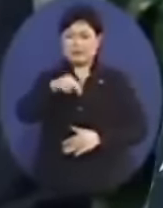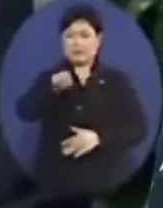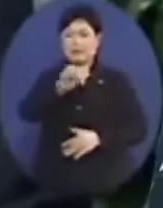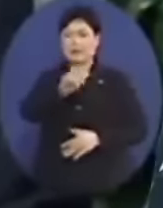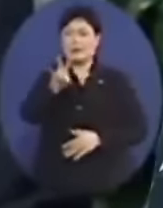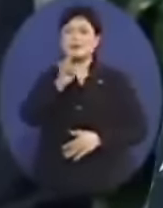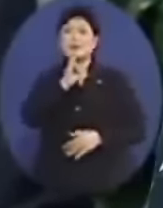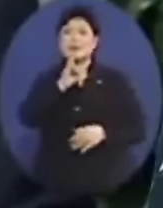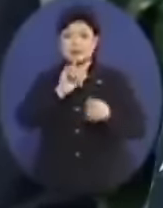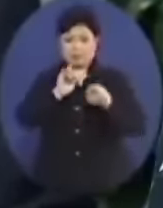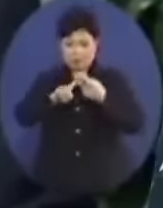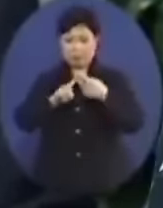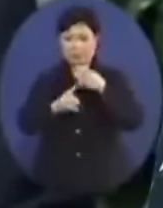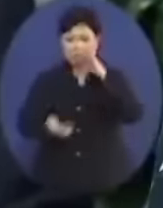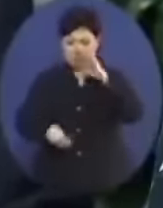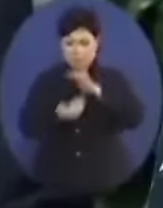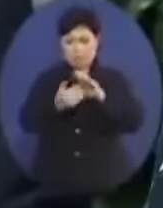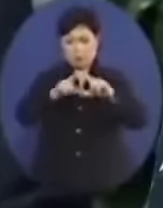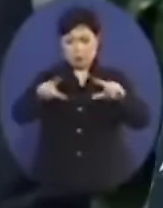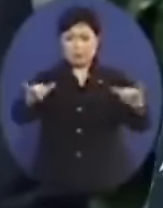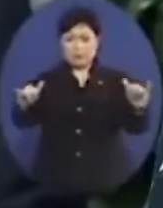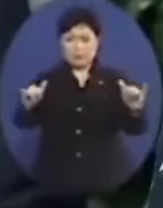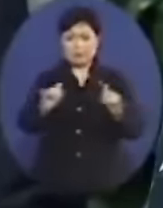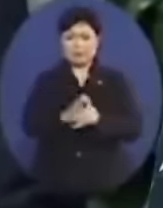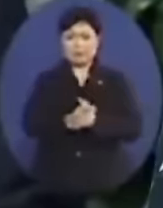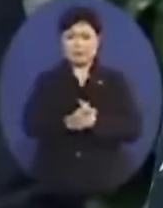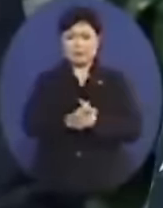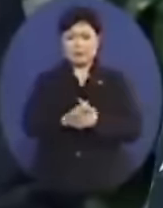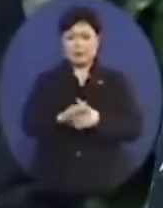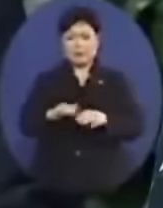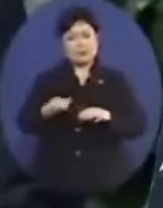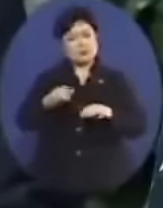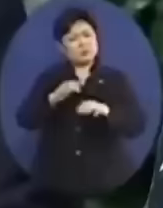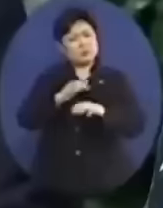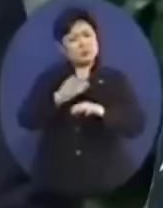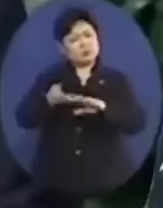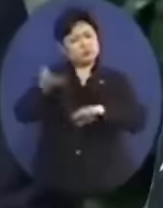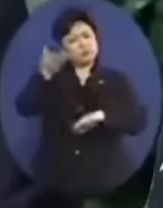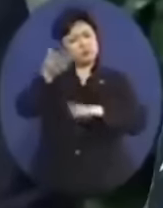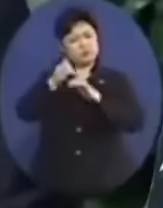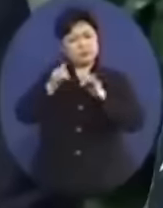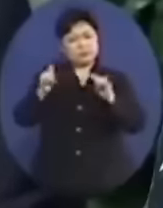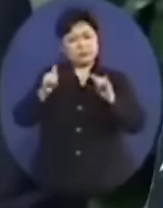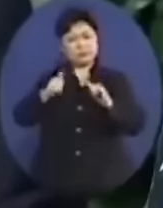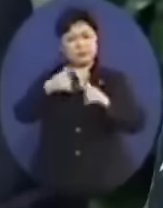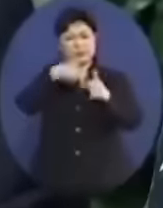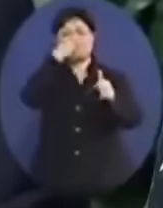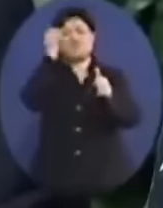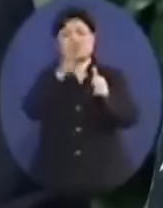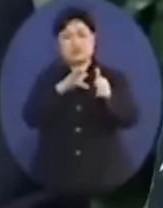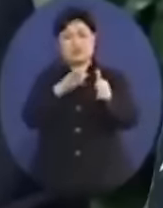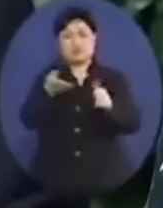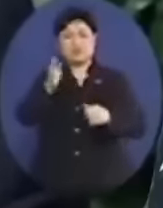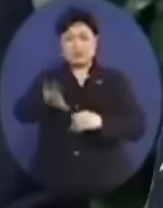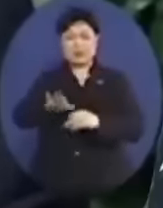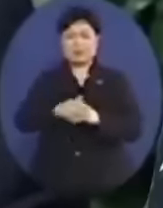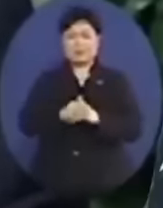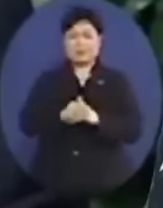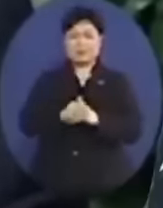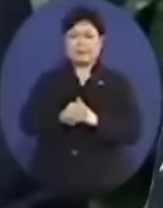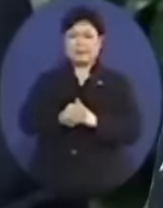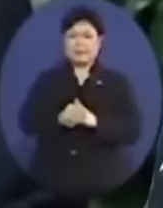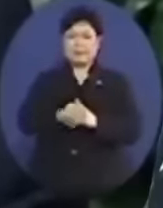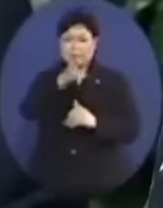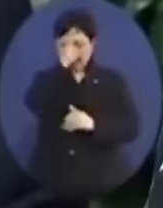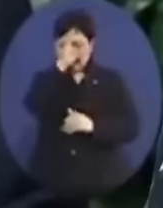그대로입니다 평범한 삶 중류 사회 사람들은 완전히 예수를 무시하나 예수님이